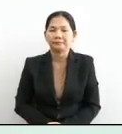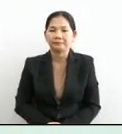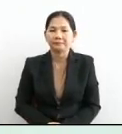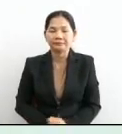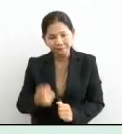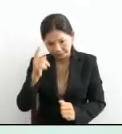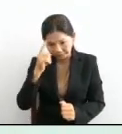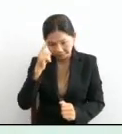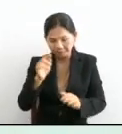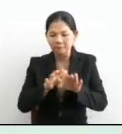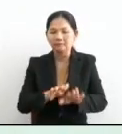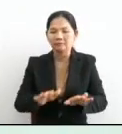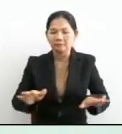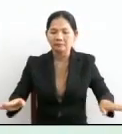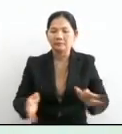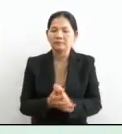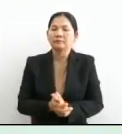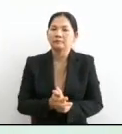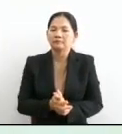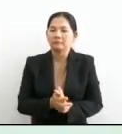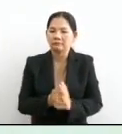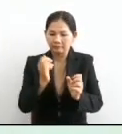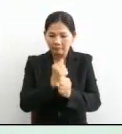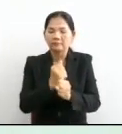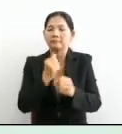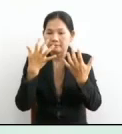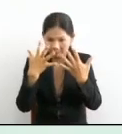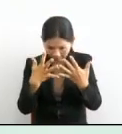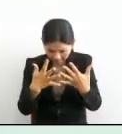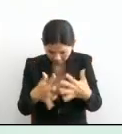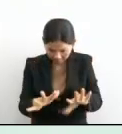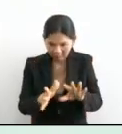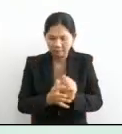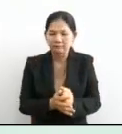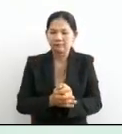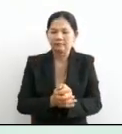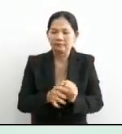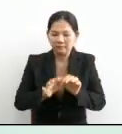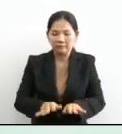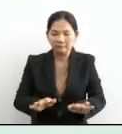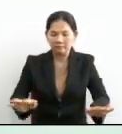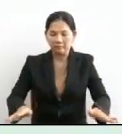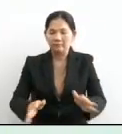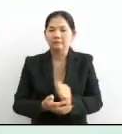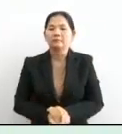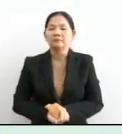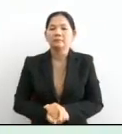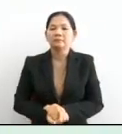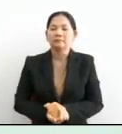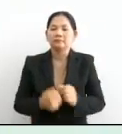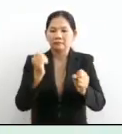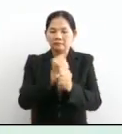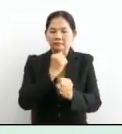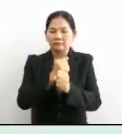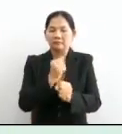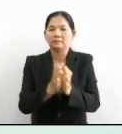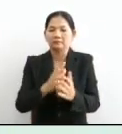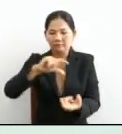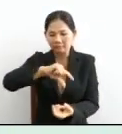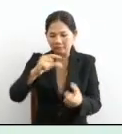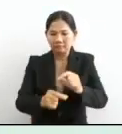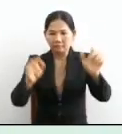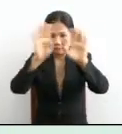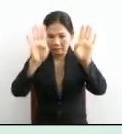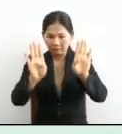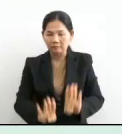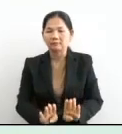đối chưa chạy thả câu tặng ác nế chà bán thuê rồi hai chàng chẳng con chà lấy dương máu chà thuê còn này rúm mình lực